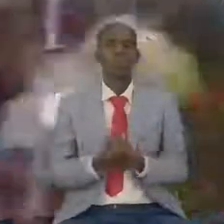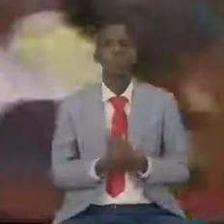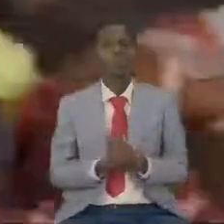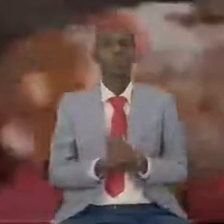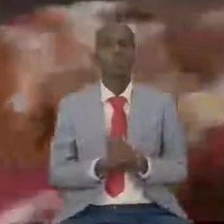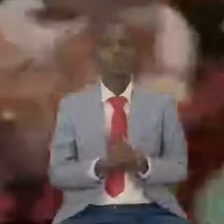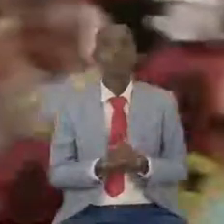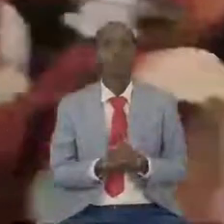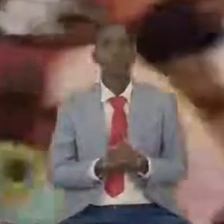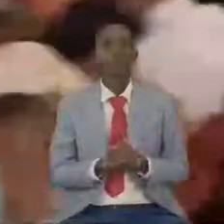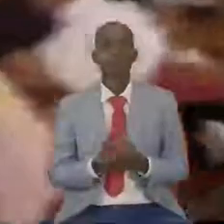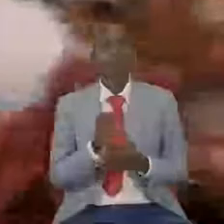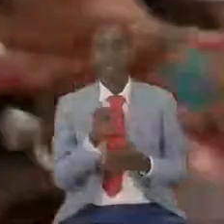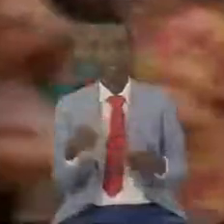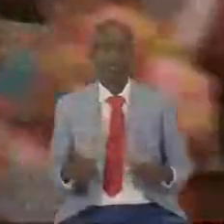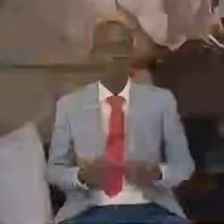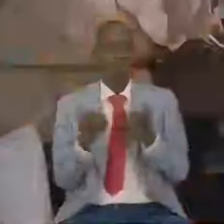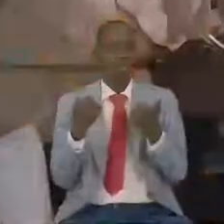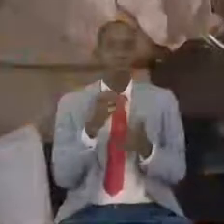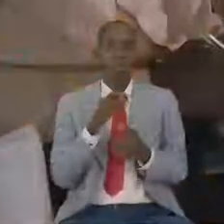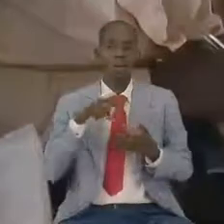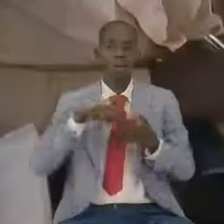un défi, un problème,